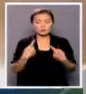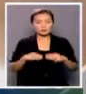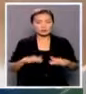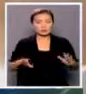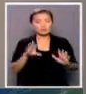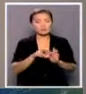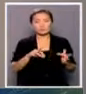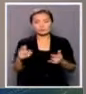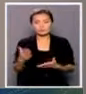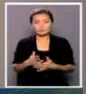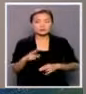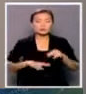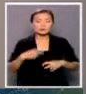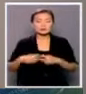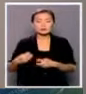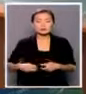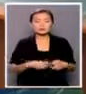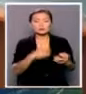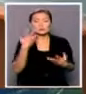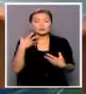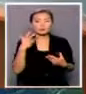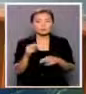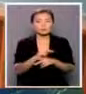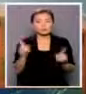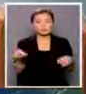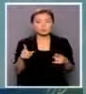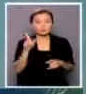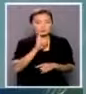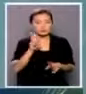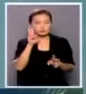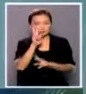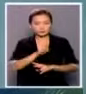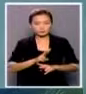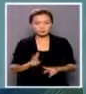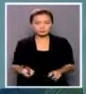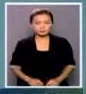балабақшаға ауыстырылды. Құрылыстан шыққан ақаудың нақты қашан қалпына келтірілетіні әзірге